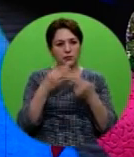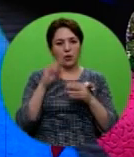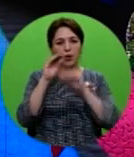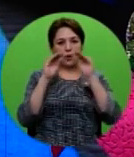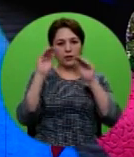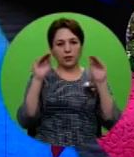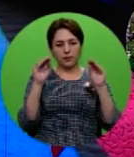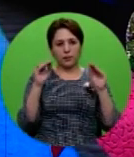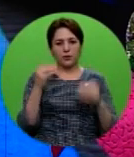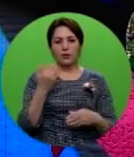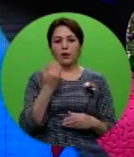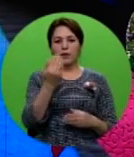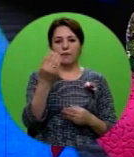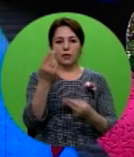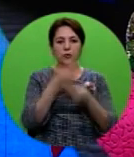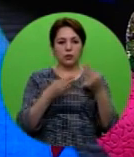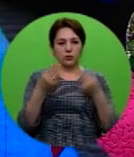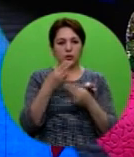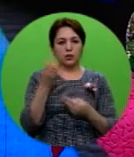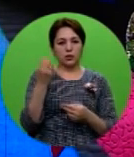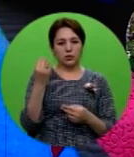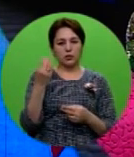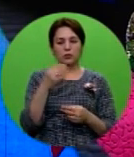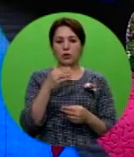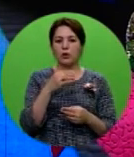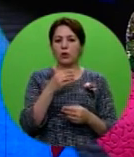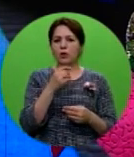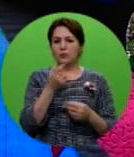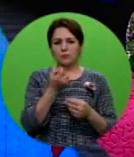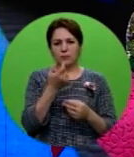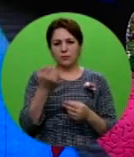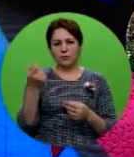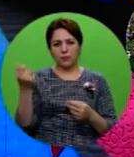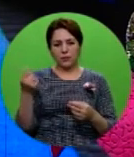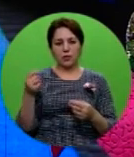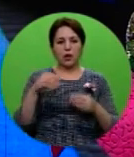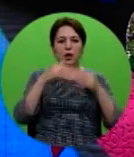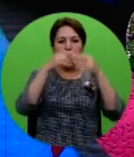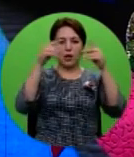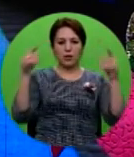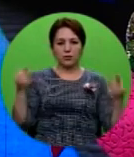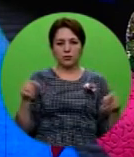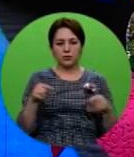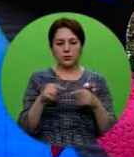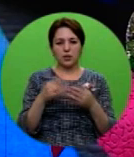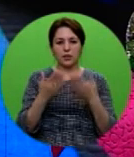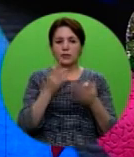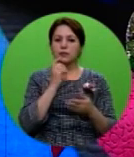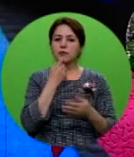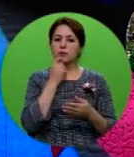орнамент, вы рисуете еще несколько окружностей. Это зависит от сложности вашего орнамента. Если у